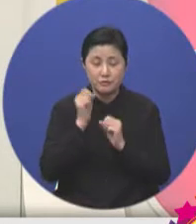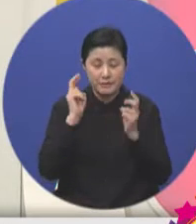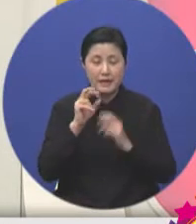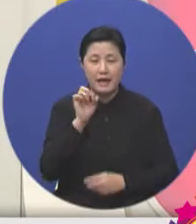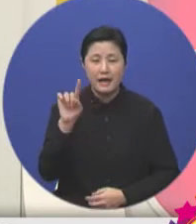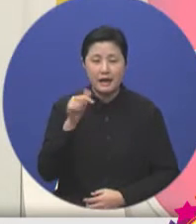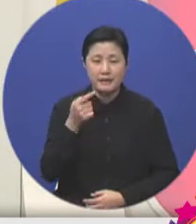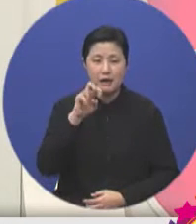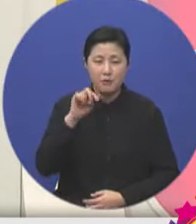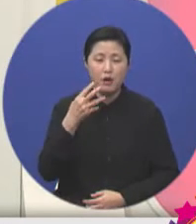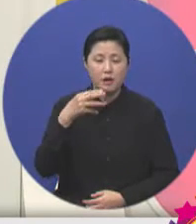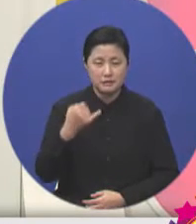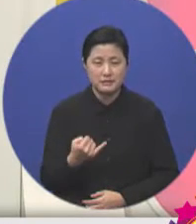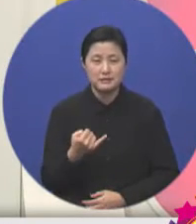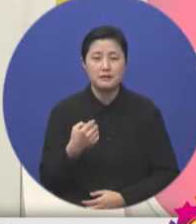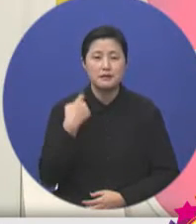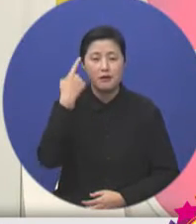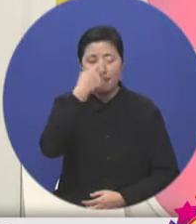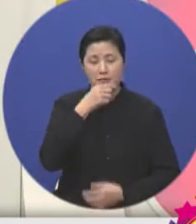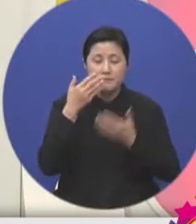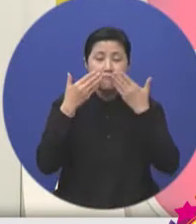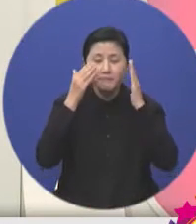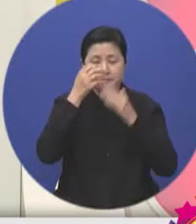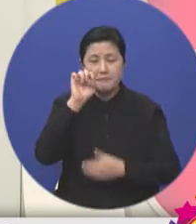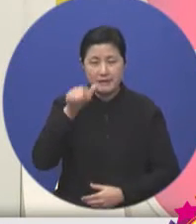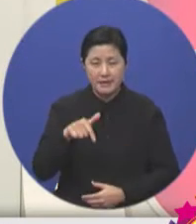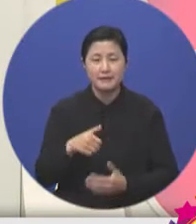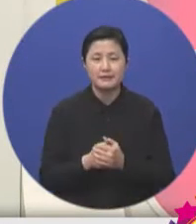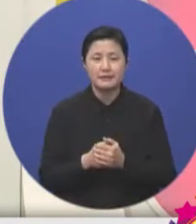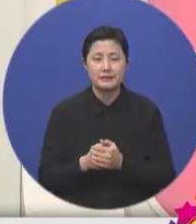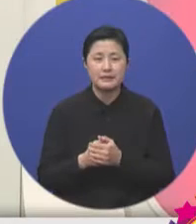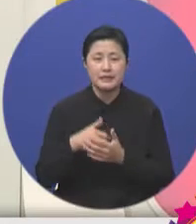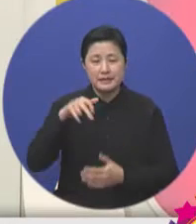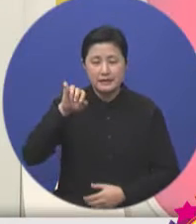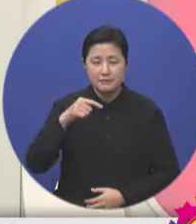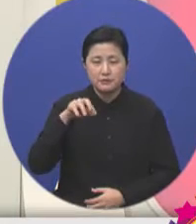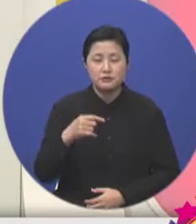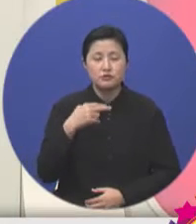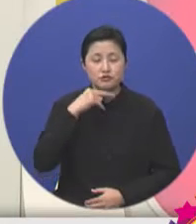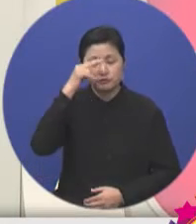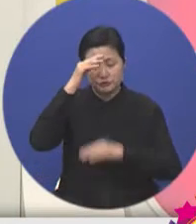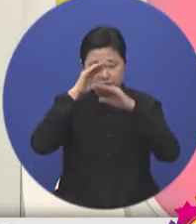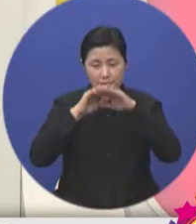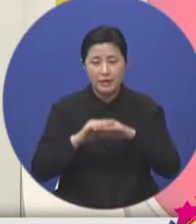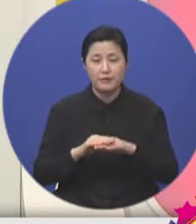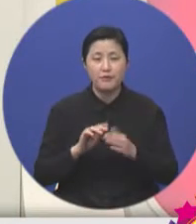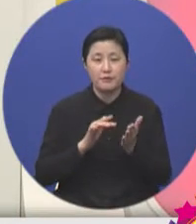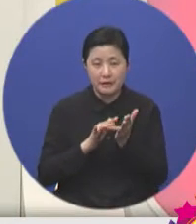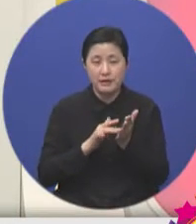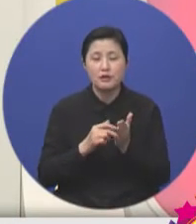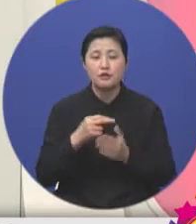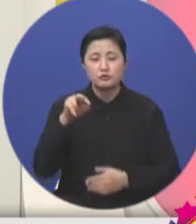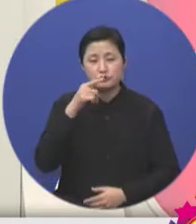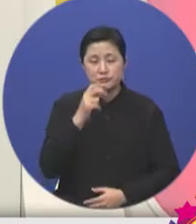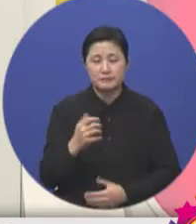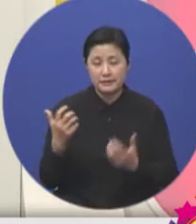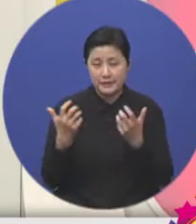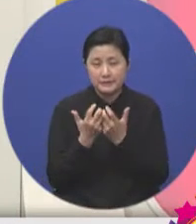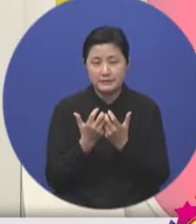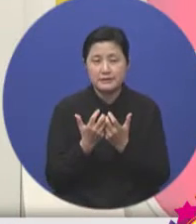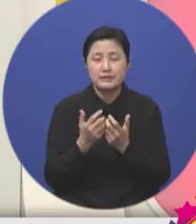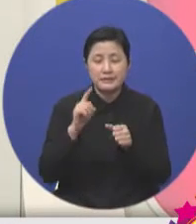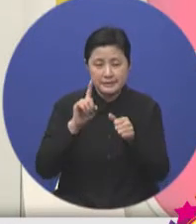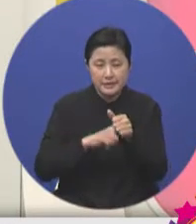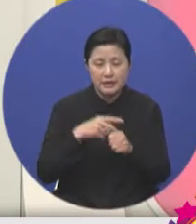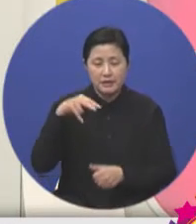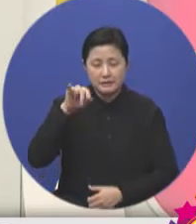하나 월드와이드에서 마스크팩, 네. 기프트에서 숙취 해소제, 숨 가득에서 천연